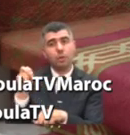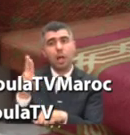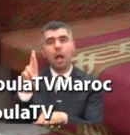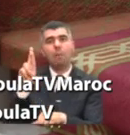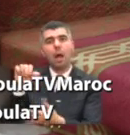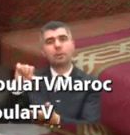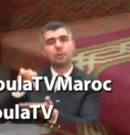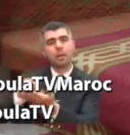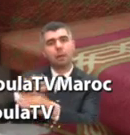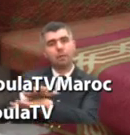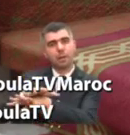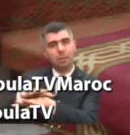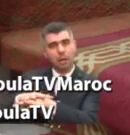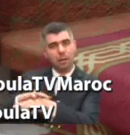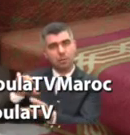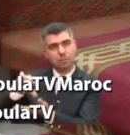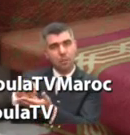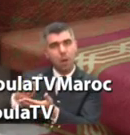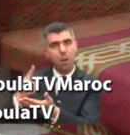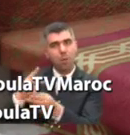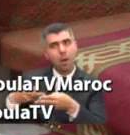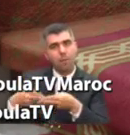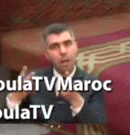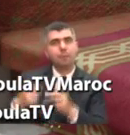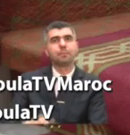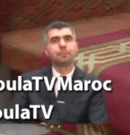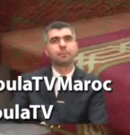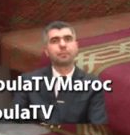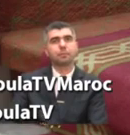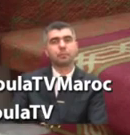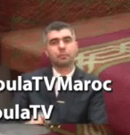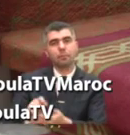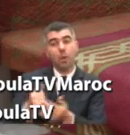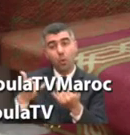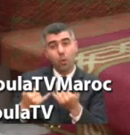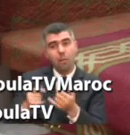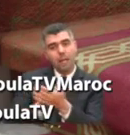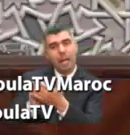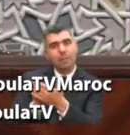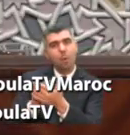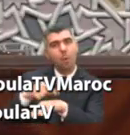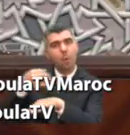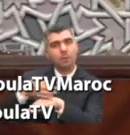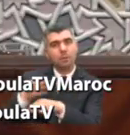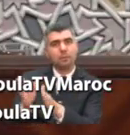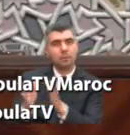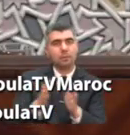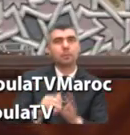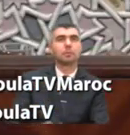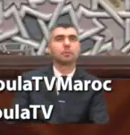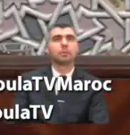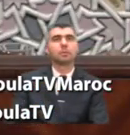هذا الشيء الا ما درناش ذاك الوقت غتقولنا يا وعدناكم، وارد احسبوا هذا الشيء من اليوم. شكرا. كلمة